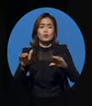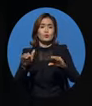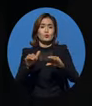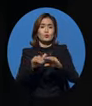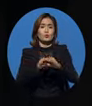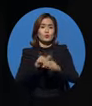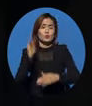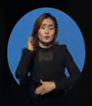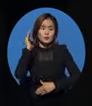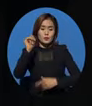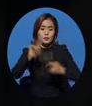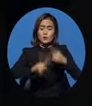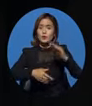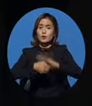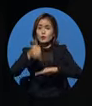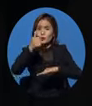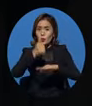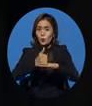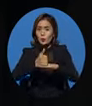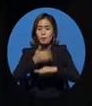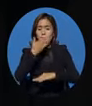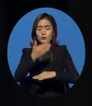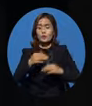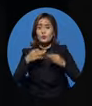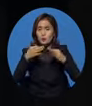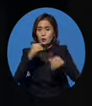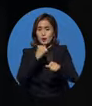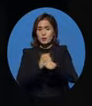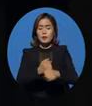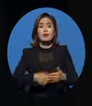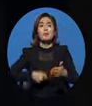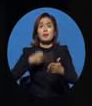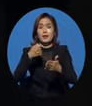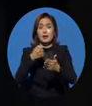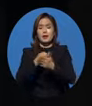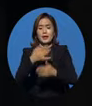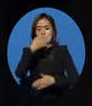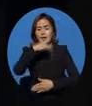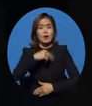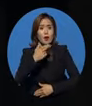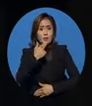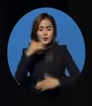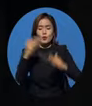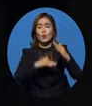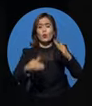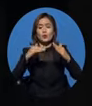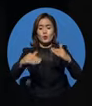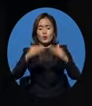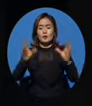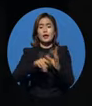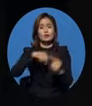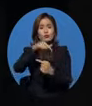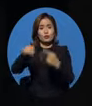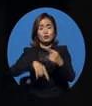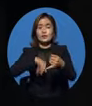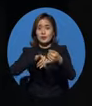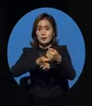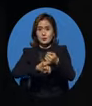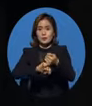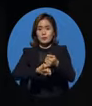정권 재창출 2 베이스 캠프가 되도록 하겠습니다 우직하게 사심 없이 공정하게 당을 운영하겠습니다